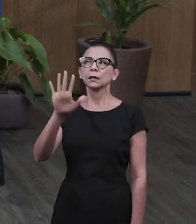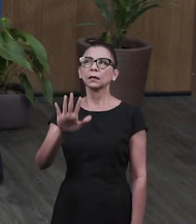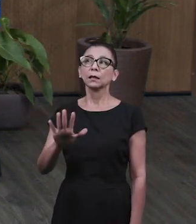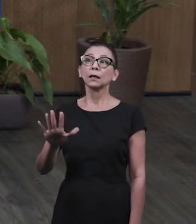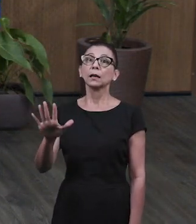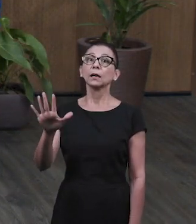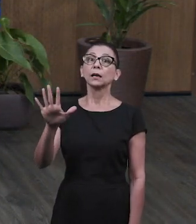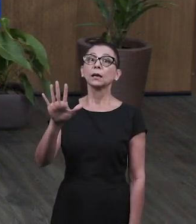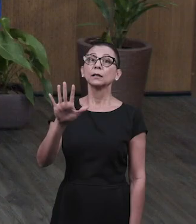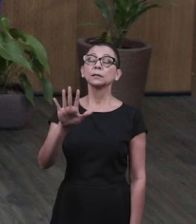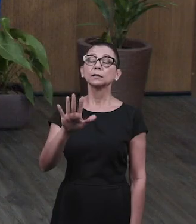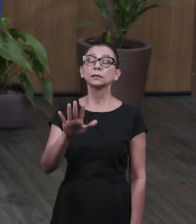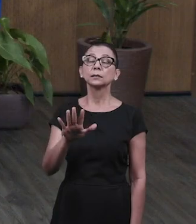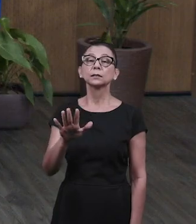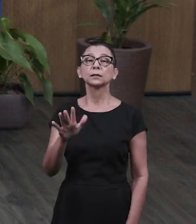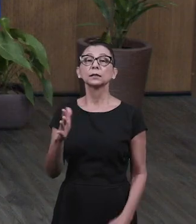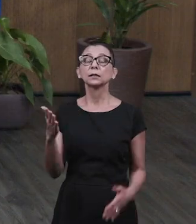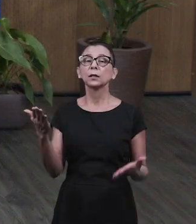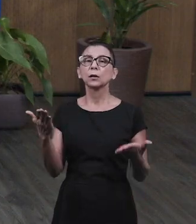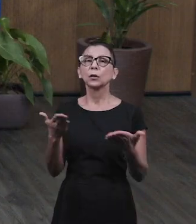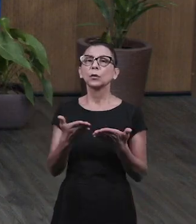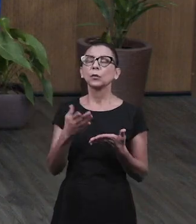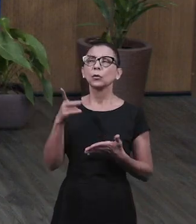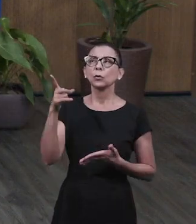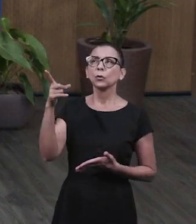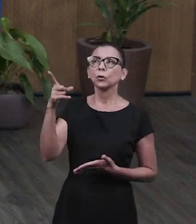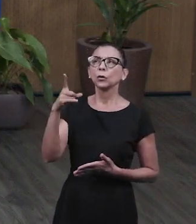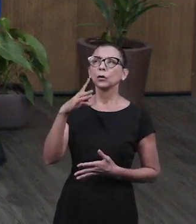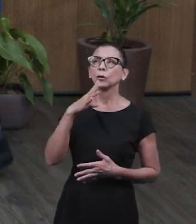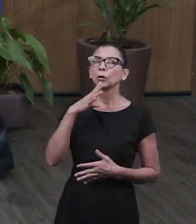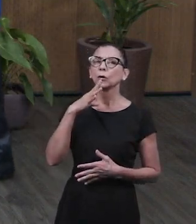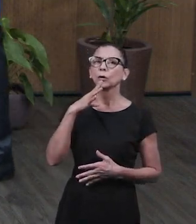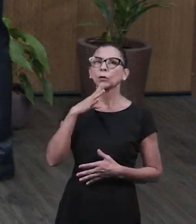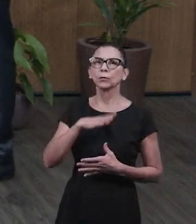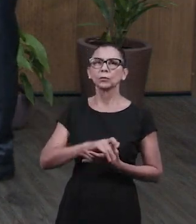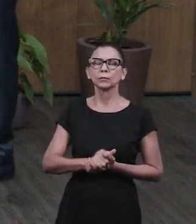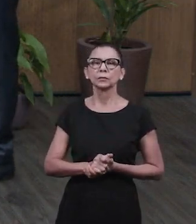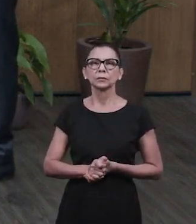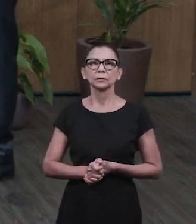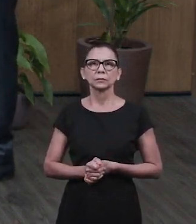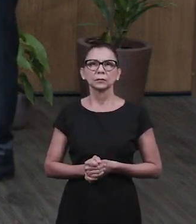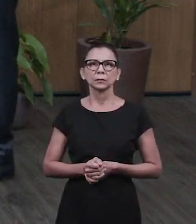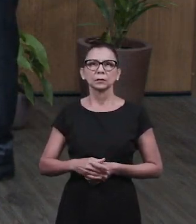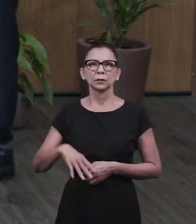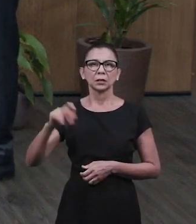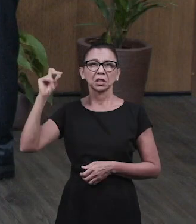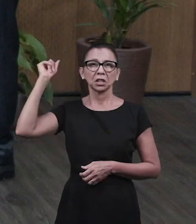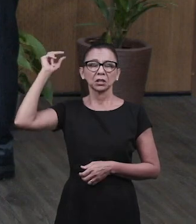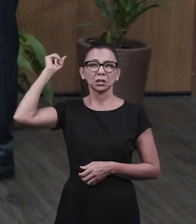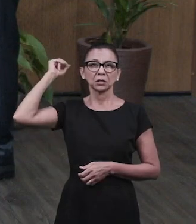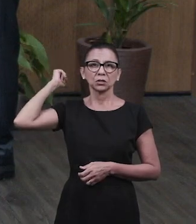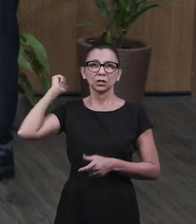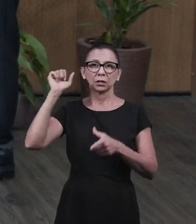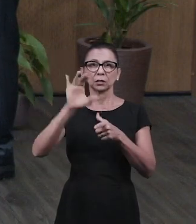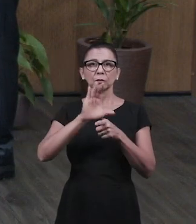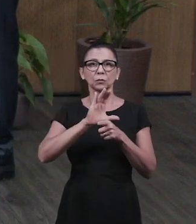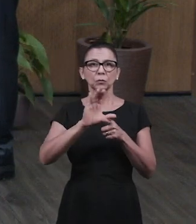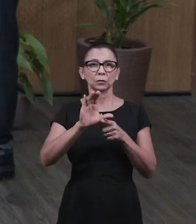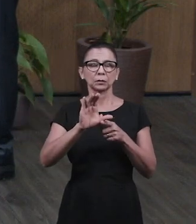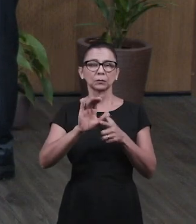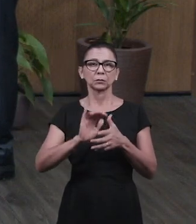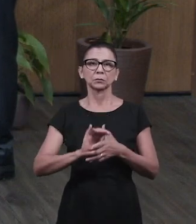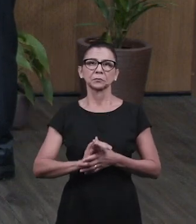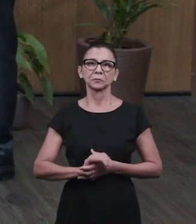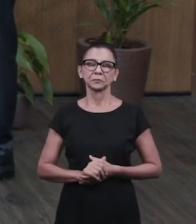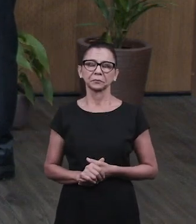Asie et nous allons arriver jusqu'ici, aujourd'hui qui est connu comme l'ancienne